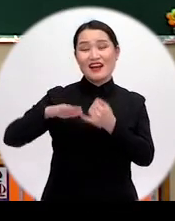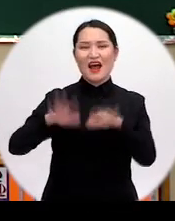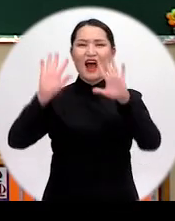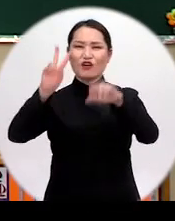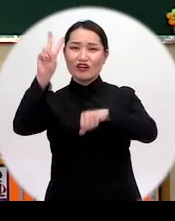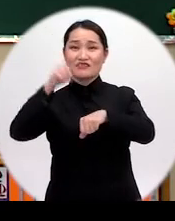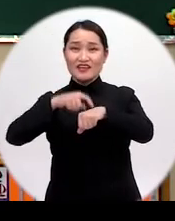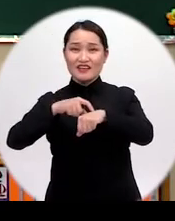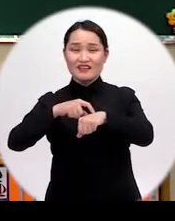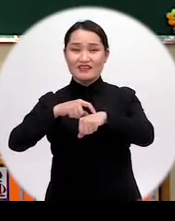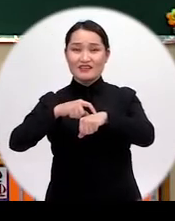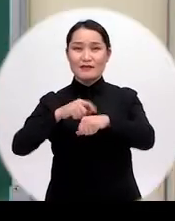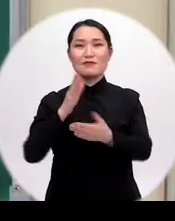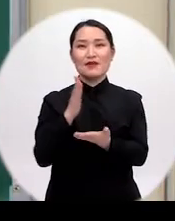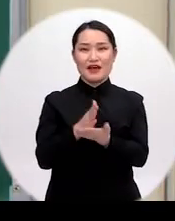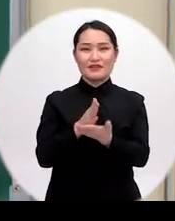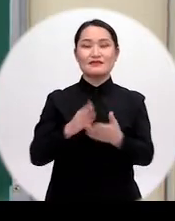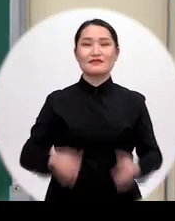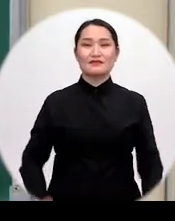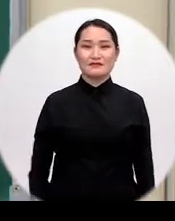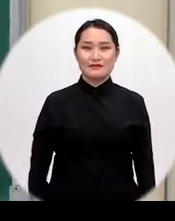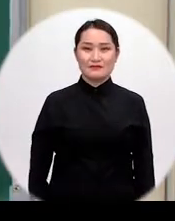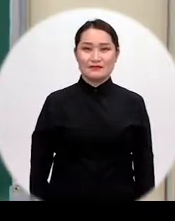12 цагийг заадаг байх нь вэ.